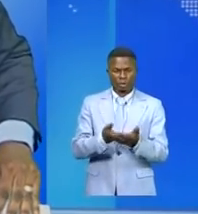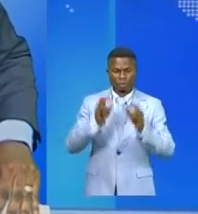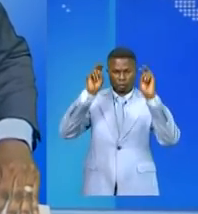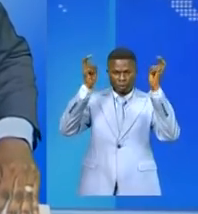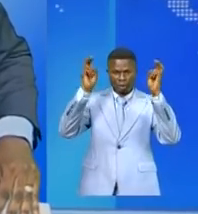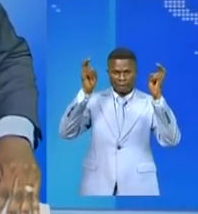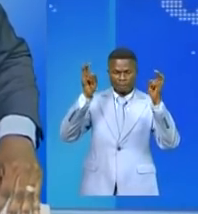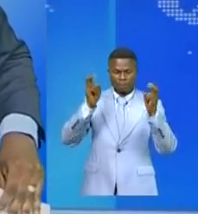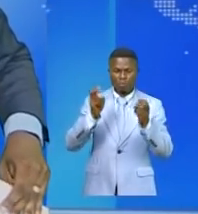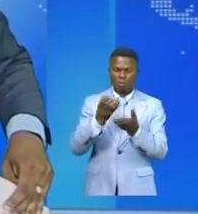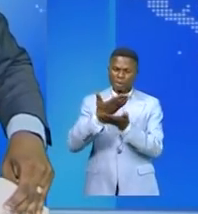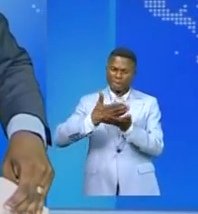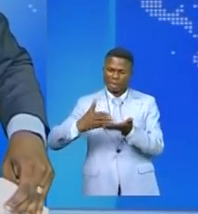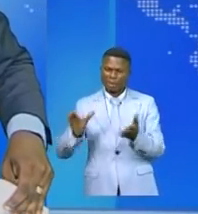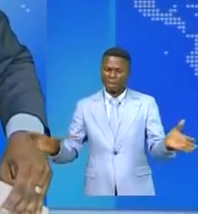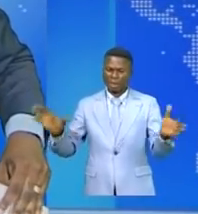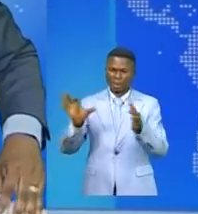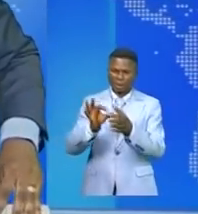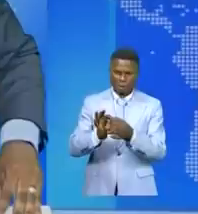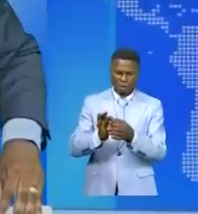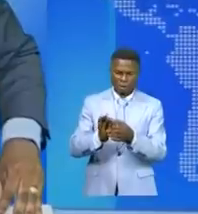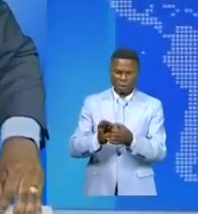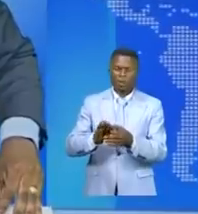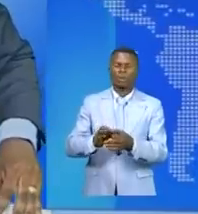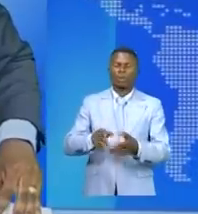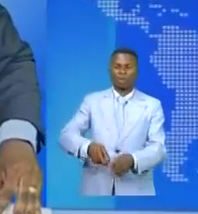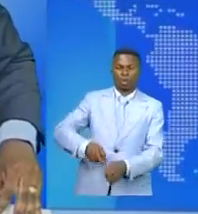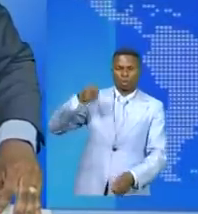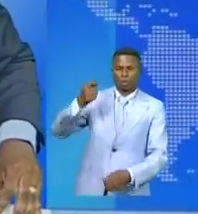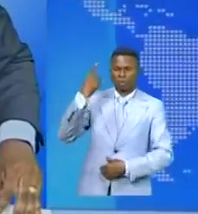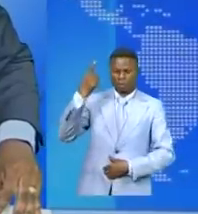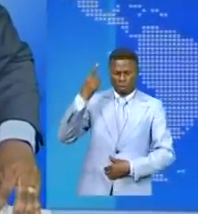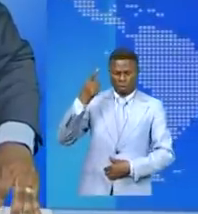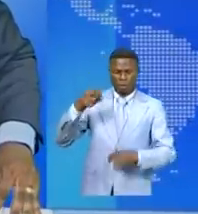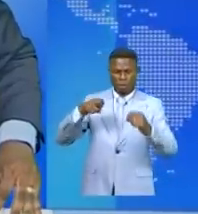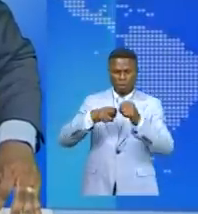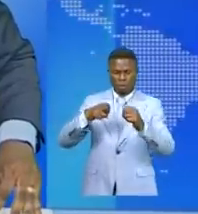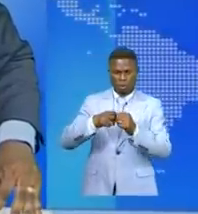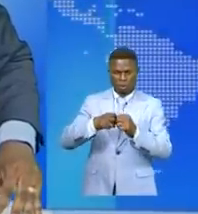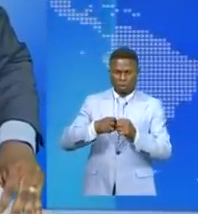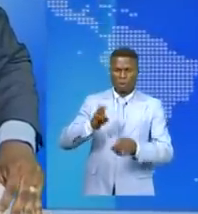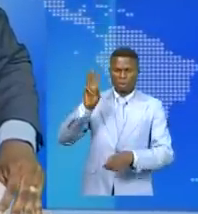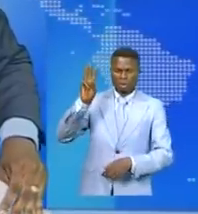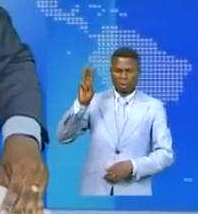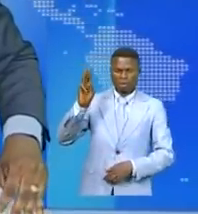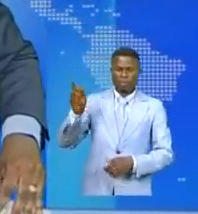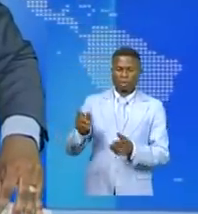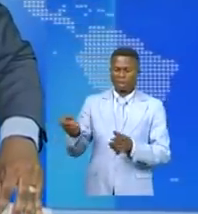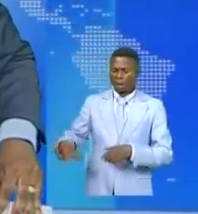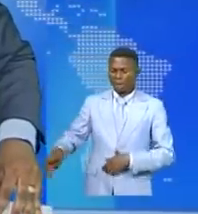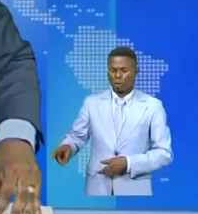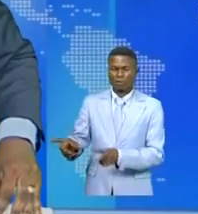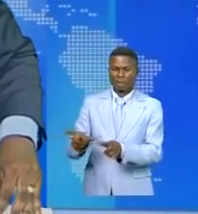Titre de pièce qu'il faut rassembler tel un puzzle, le groupe 1 de la centrale hydroélectrique de Bendera dans le Tanganyika